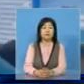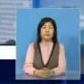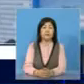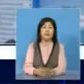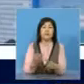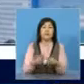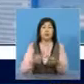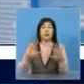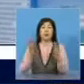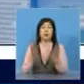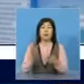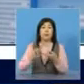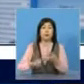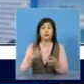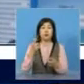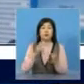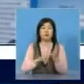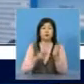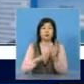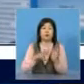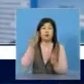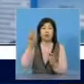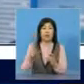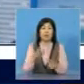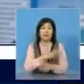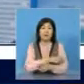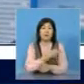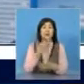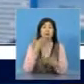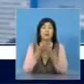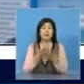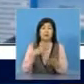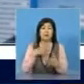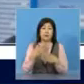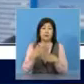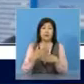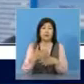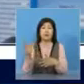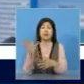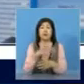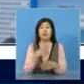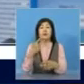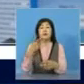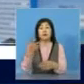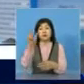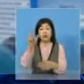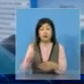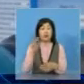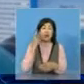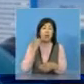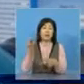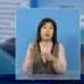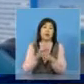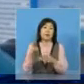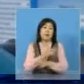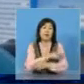Бұл оқиғаға байланысты 178 адам медициналық көмекке жүгінген. Қазіргі уақытта 25 науқас Алматы клиникаларында ем